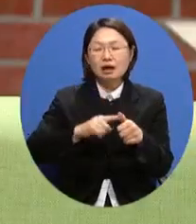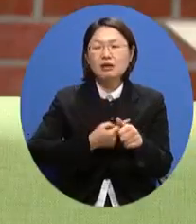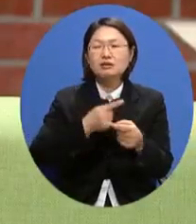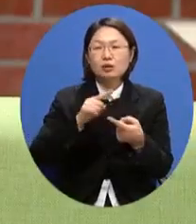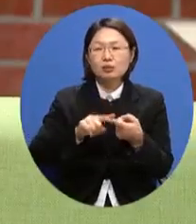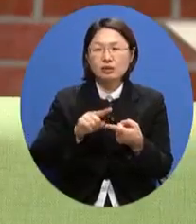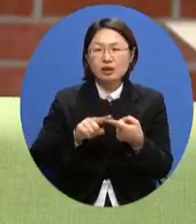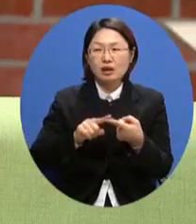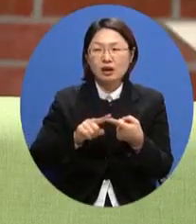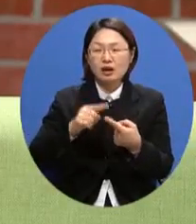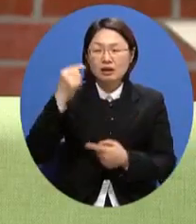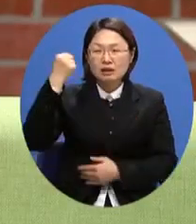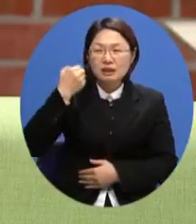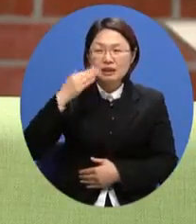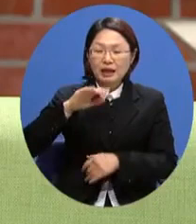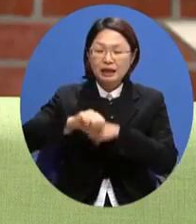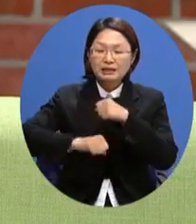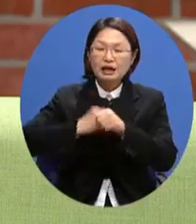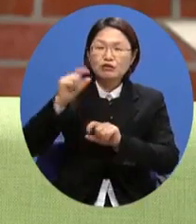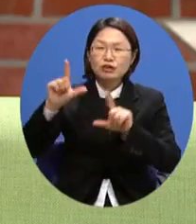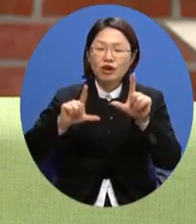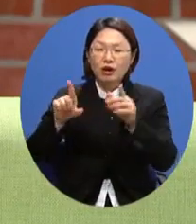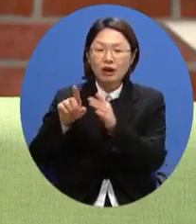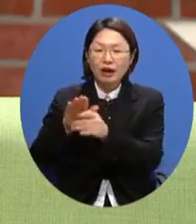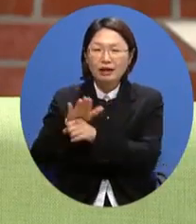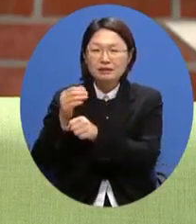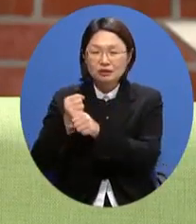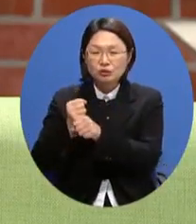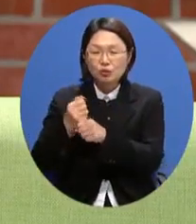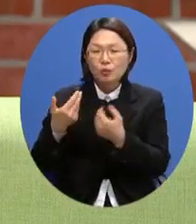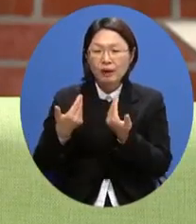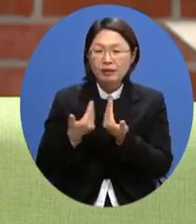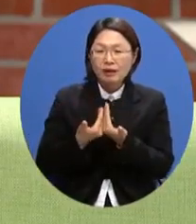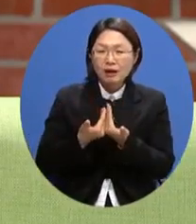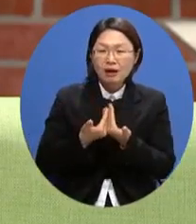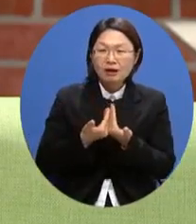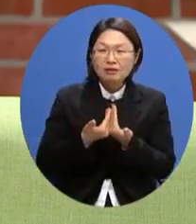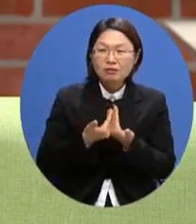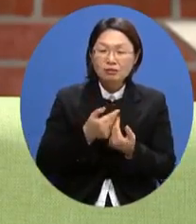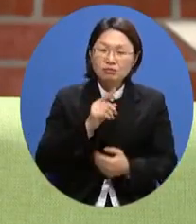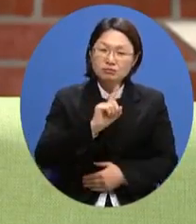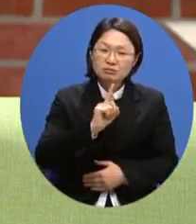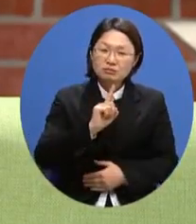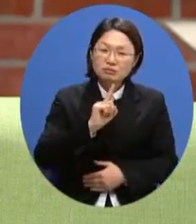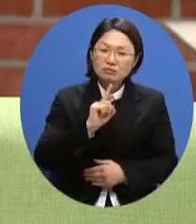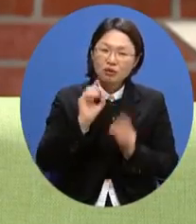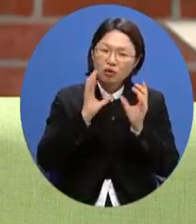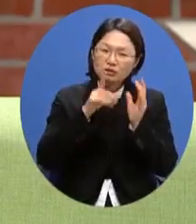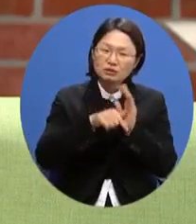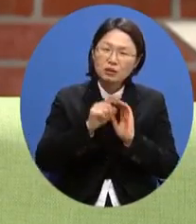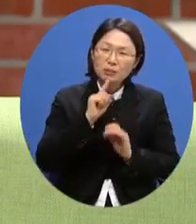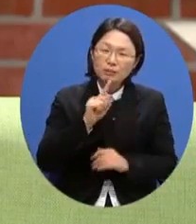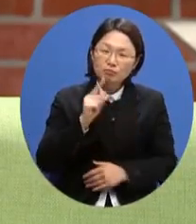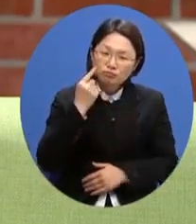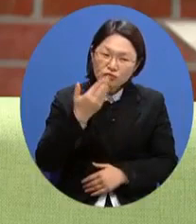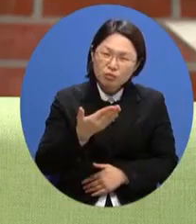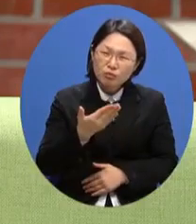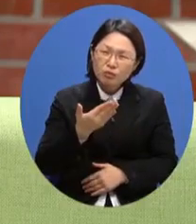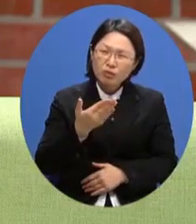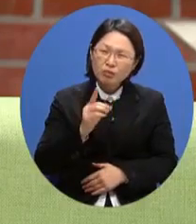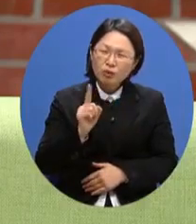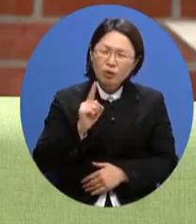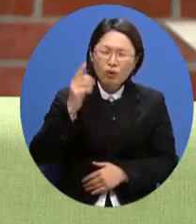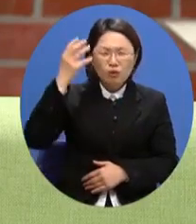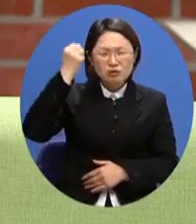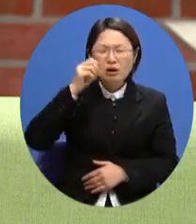자연스럽다라고 느끼게 하는 게 이제 자율형 애착 타입이에요. 반대로 어떤 분은 이렇게 어린 시절 물어보면 하도 오래돼서